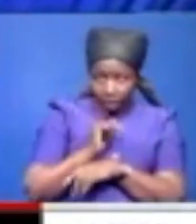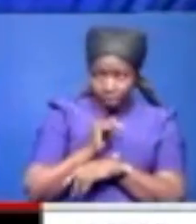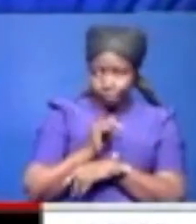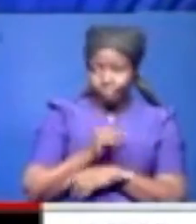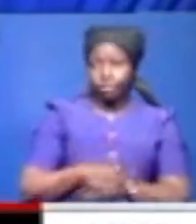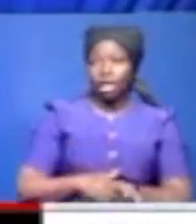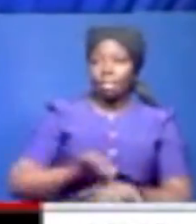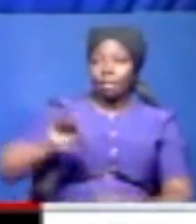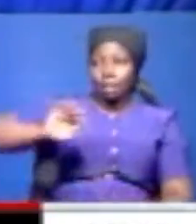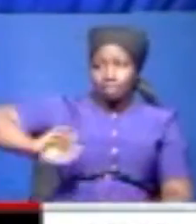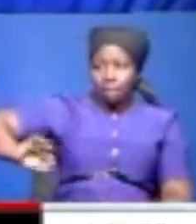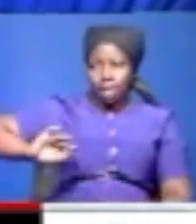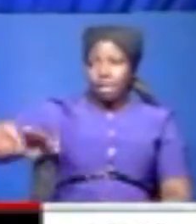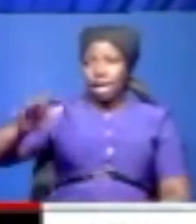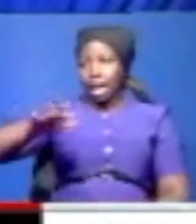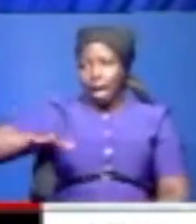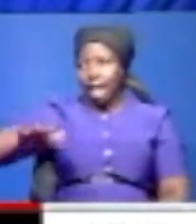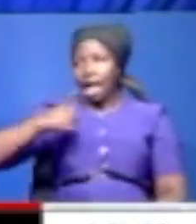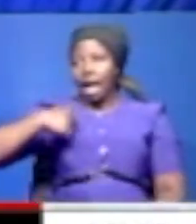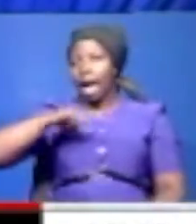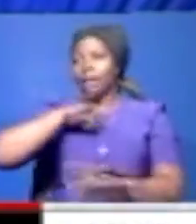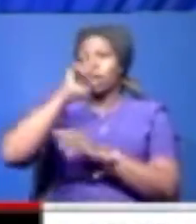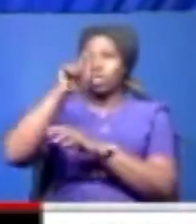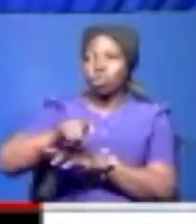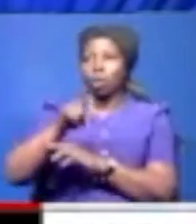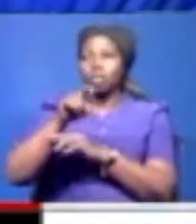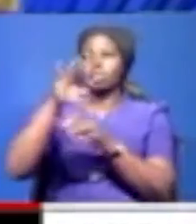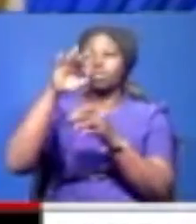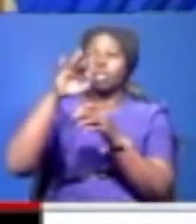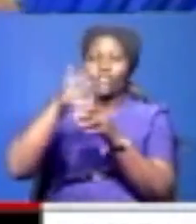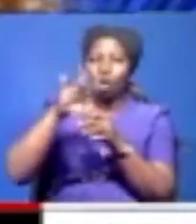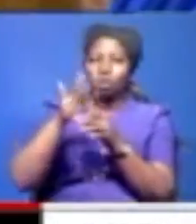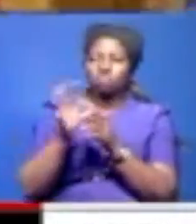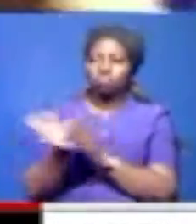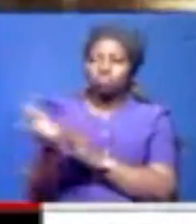tuende tuweke kura yetu kikapo moja, tubidize team aendelee na kazi yake.